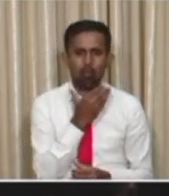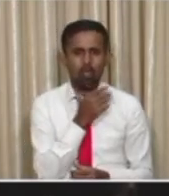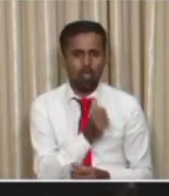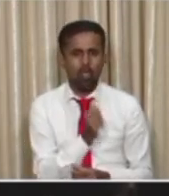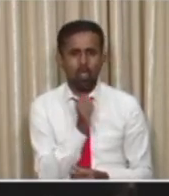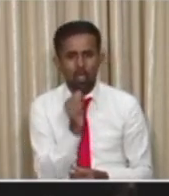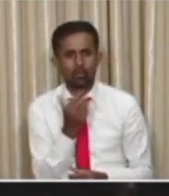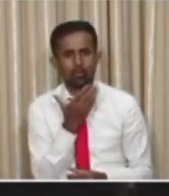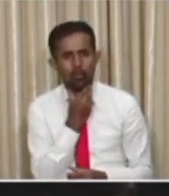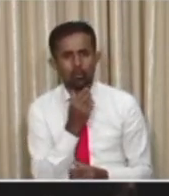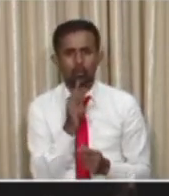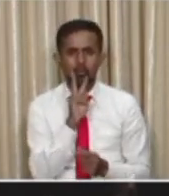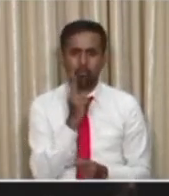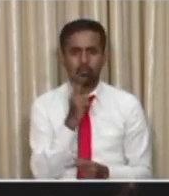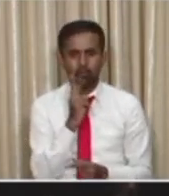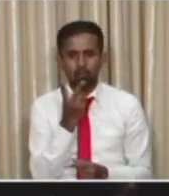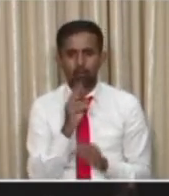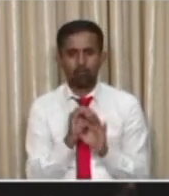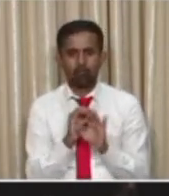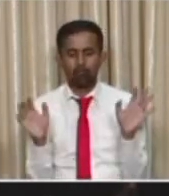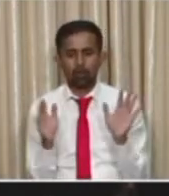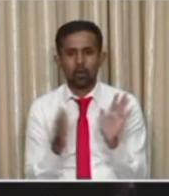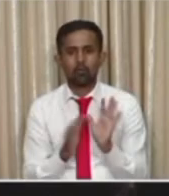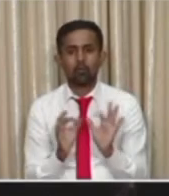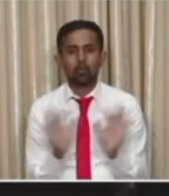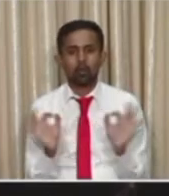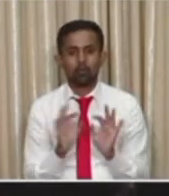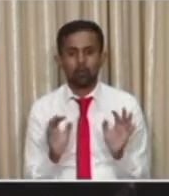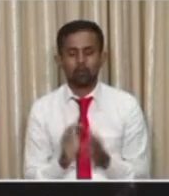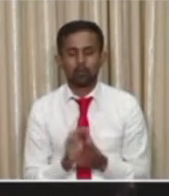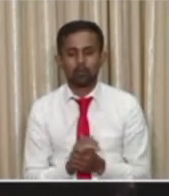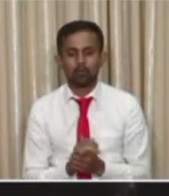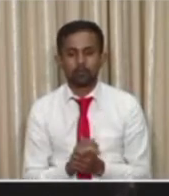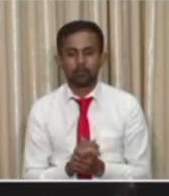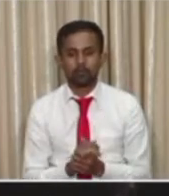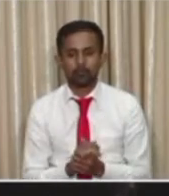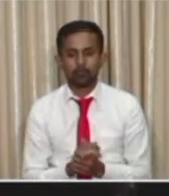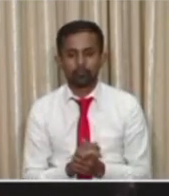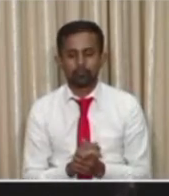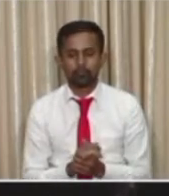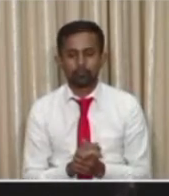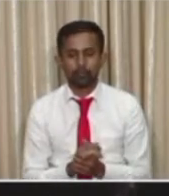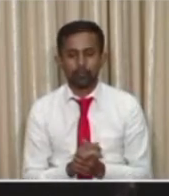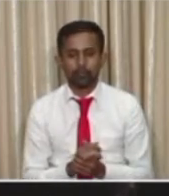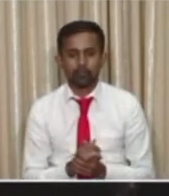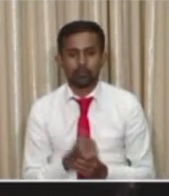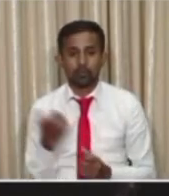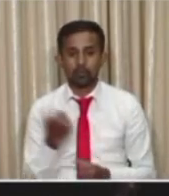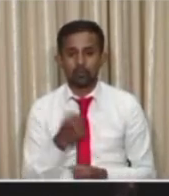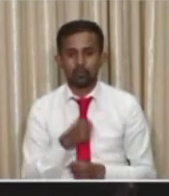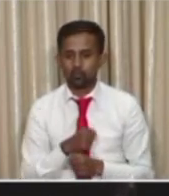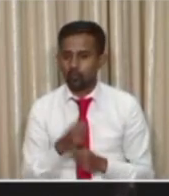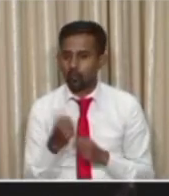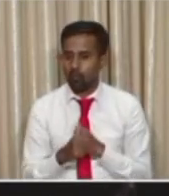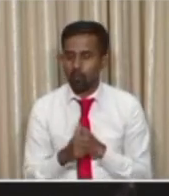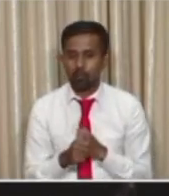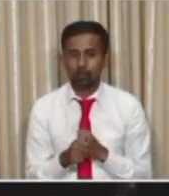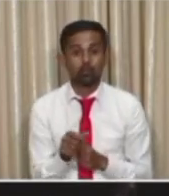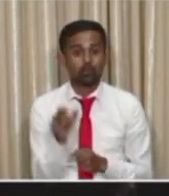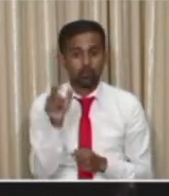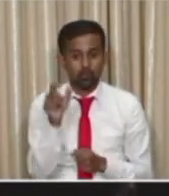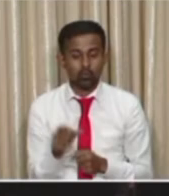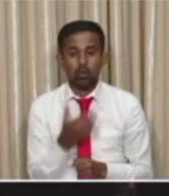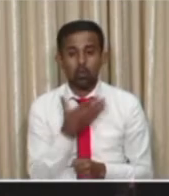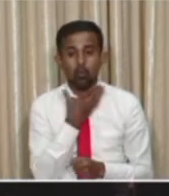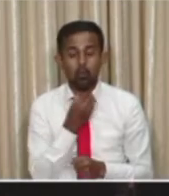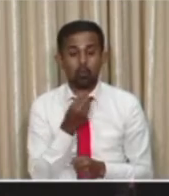ஆட்சி காலத்திலே அல்லது இந்த ஆட்சியை கொண்டு வருவதற்காக மிக பிழையான பொய்யான தகவல்களை சொல்லி அதிலே பல விடயங்களை சொல்ல முடியும். நாங்கள் அண்மையில் கூட டாக்டர்